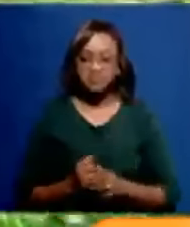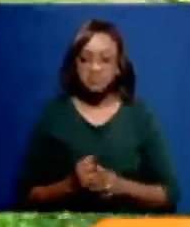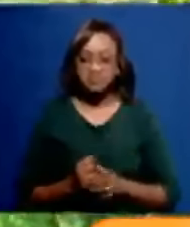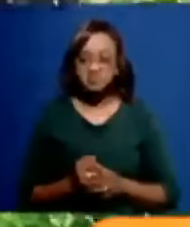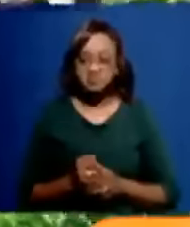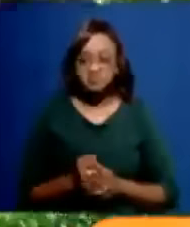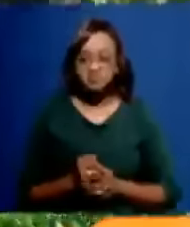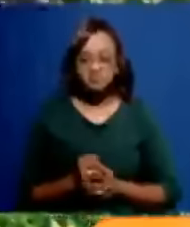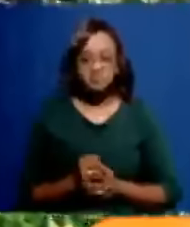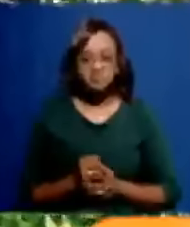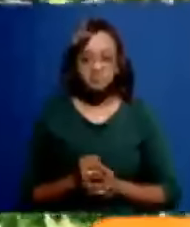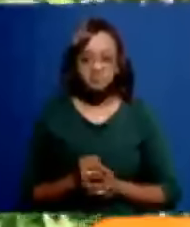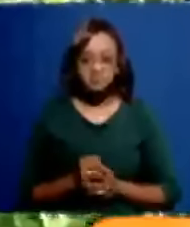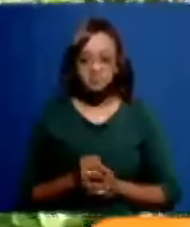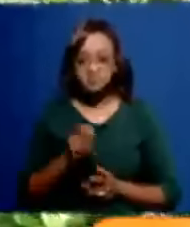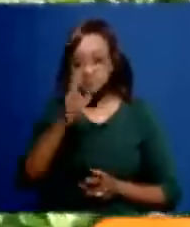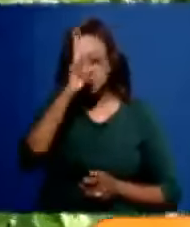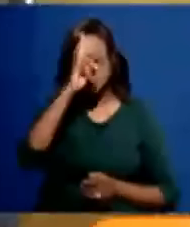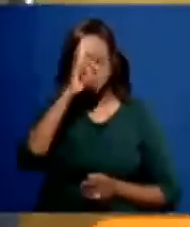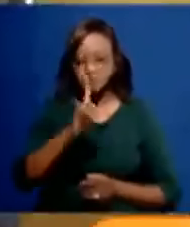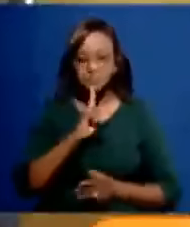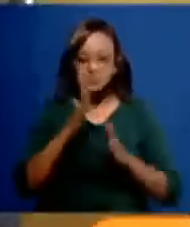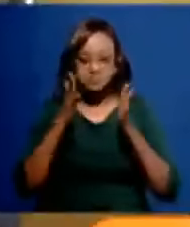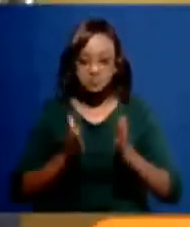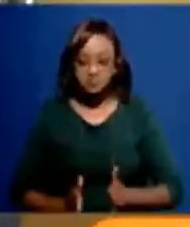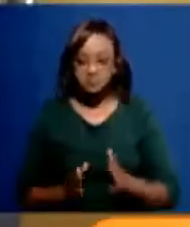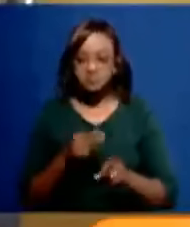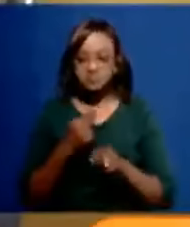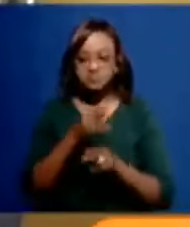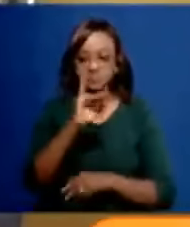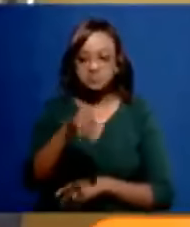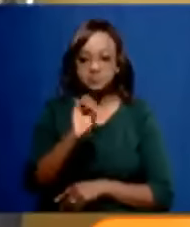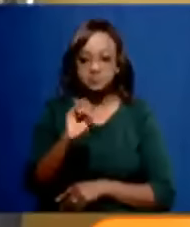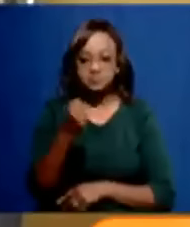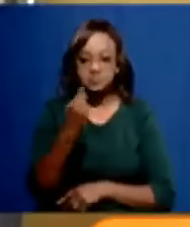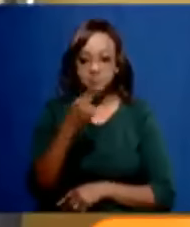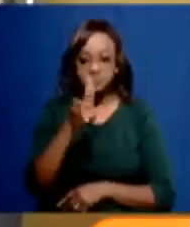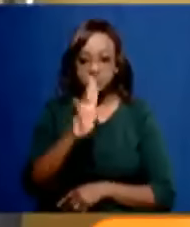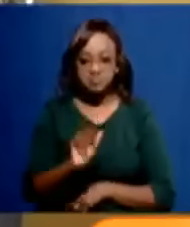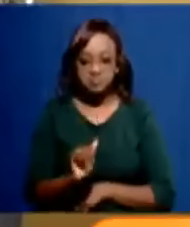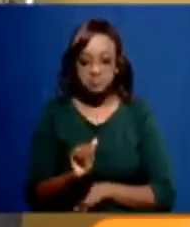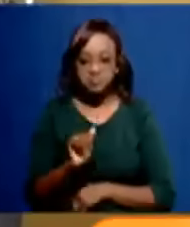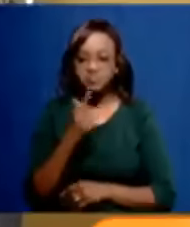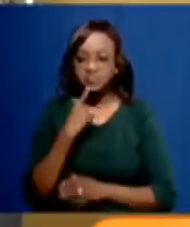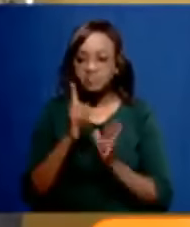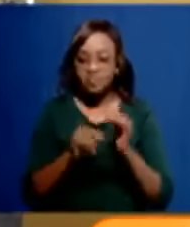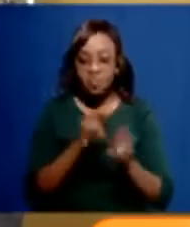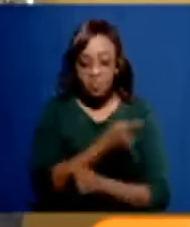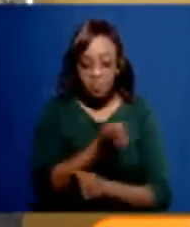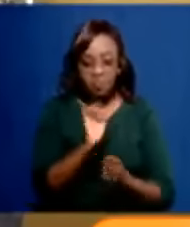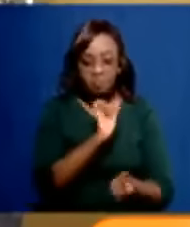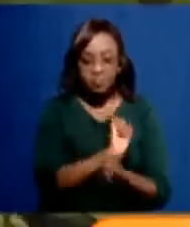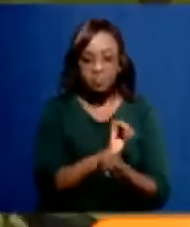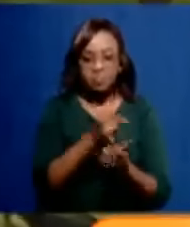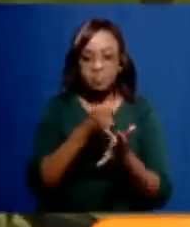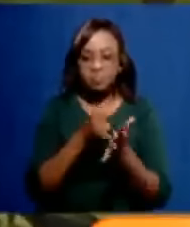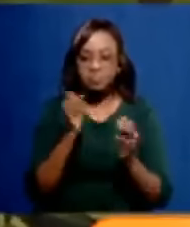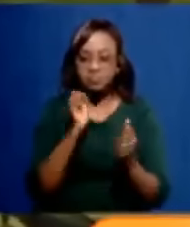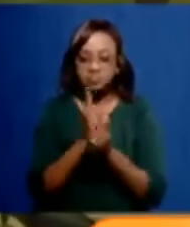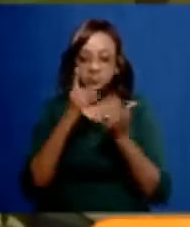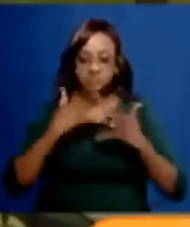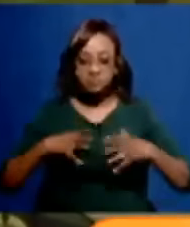Akithibitisha kisa hicho, kamanda wa polisi wa eneo la Muhoroni Joshua Nyasimi alibaini kuwa wafungwa hao walikuwa kati ya watu 10